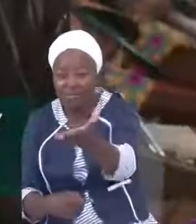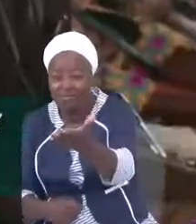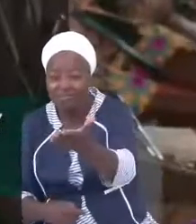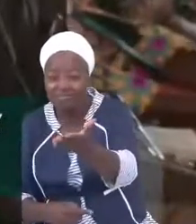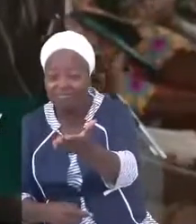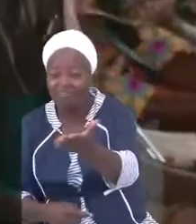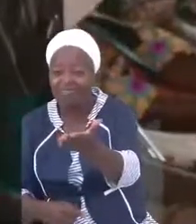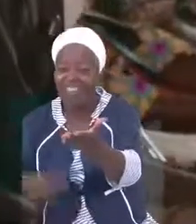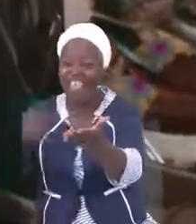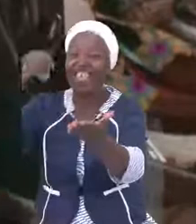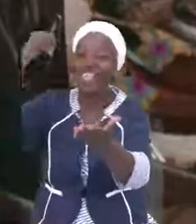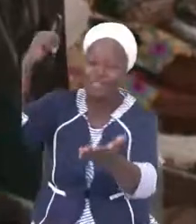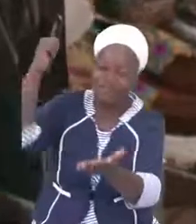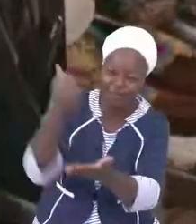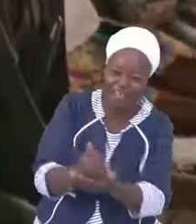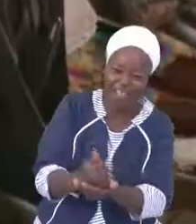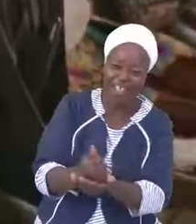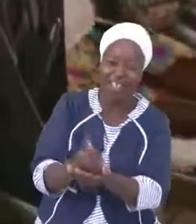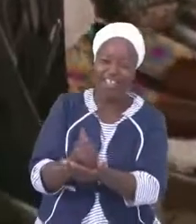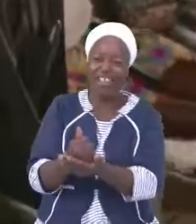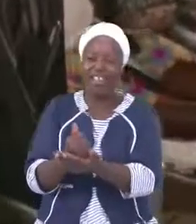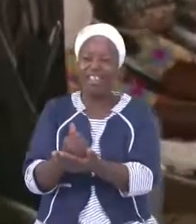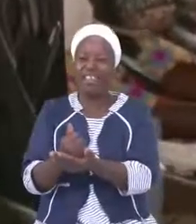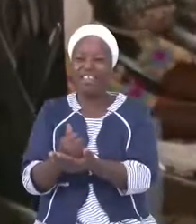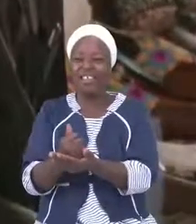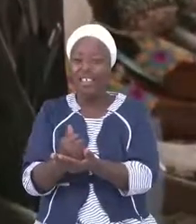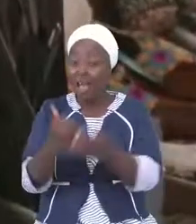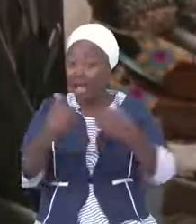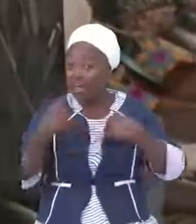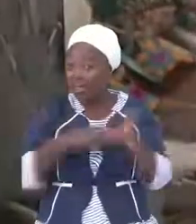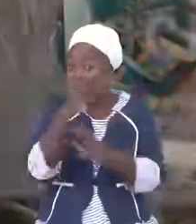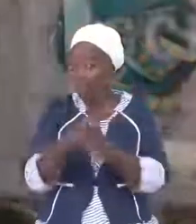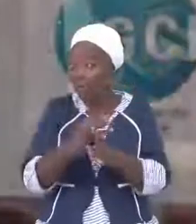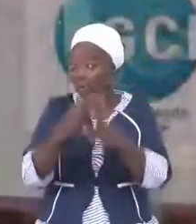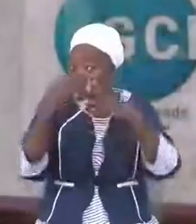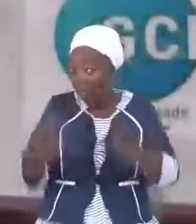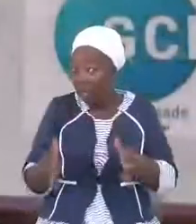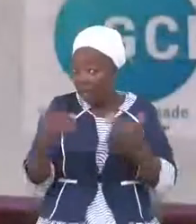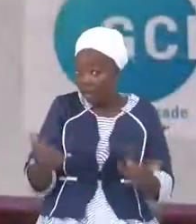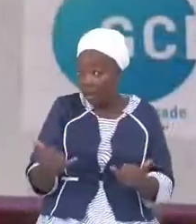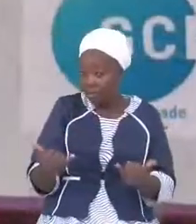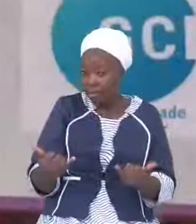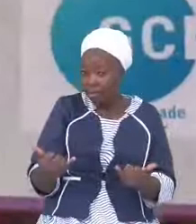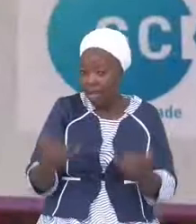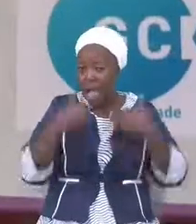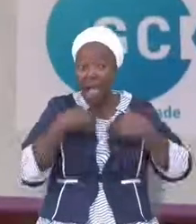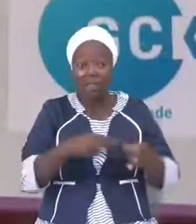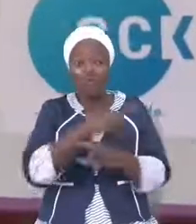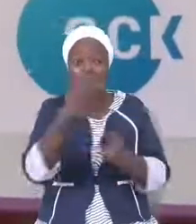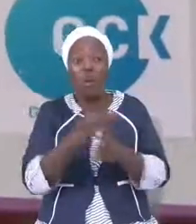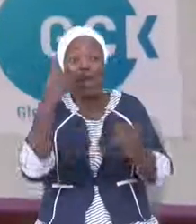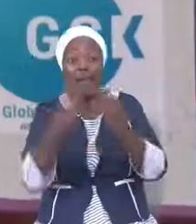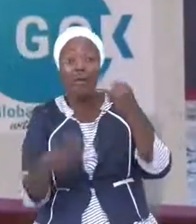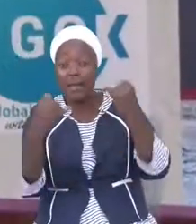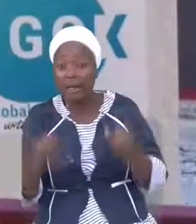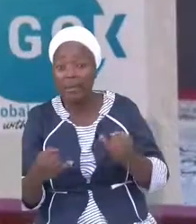siècles. Amen. Est-ce que le monde a pris fin? Est-ce que le monde a pris